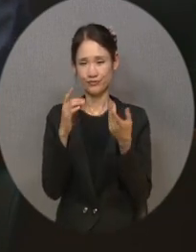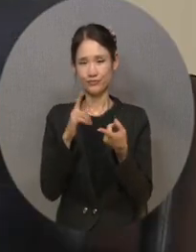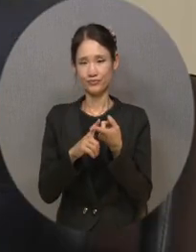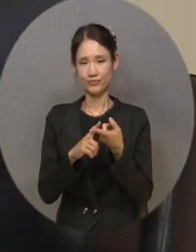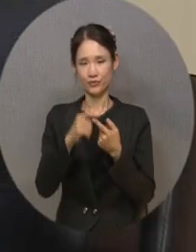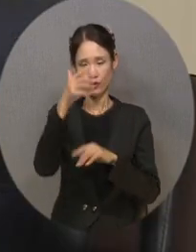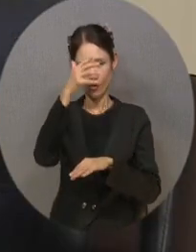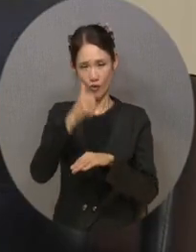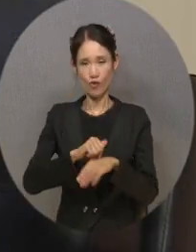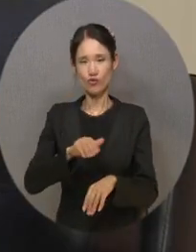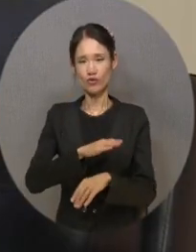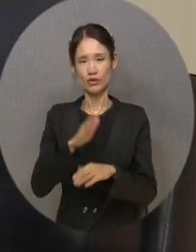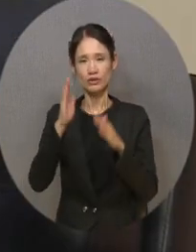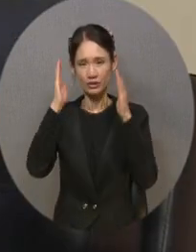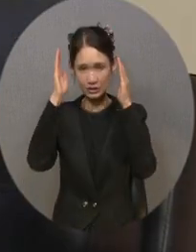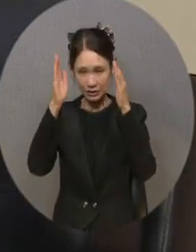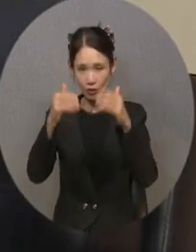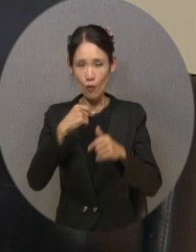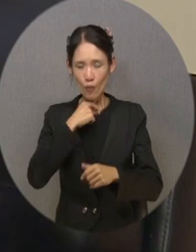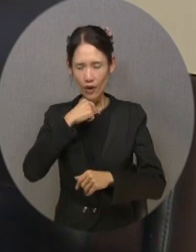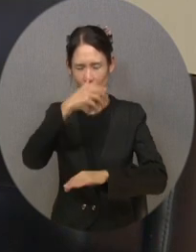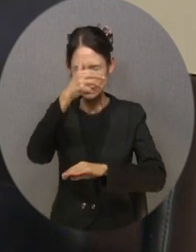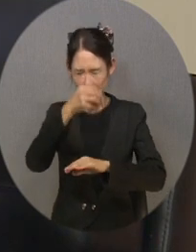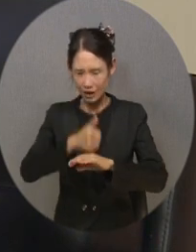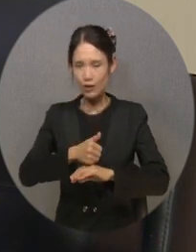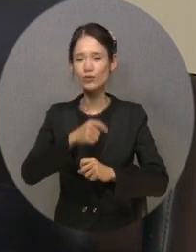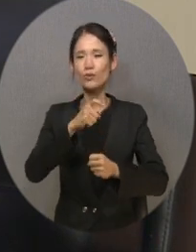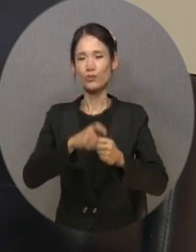우리가 지향하는 최종적인